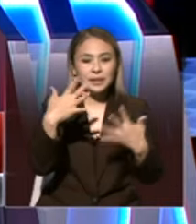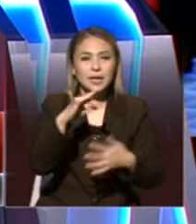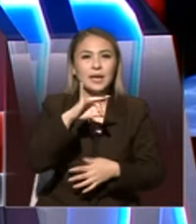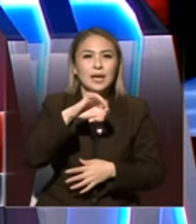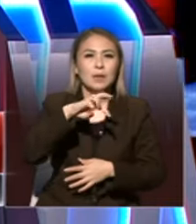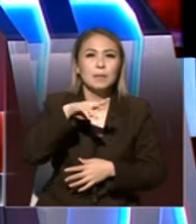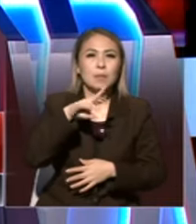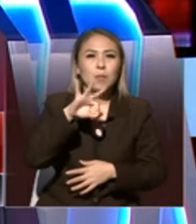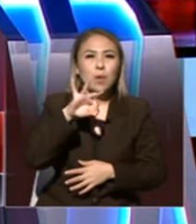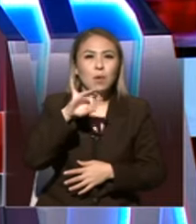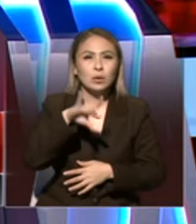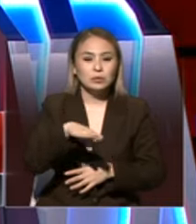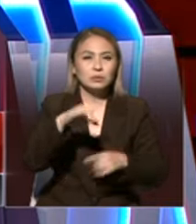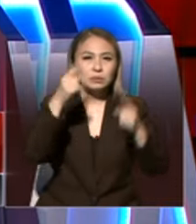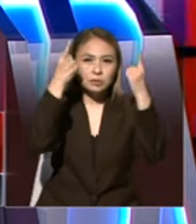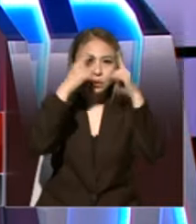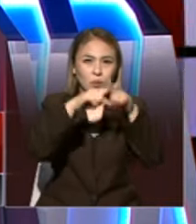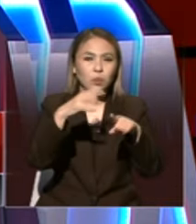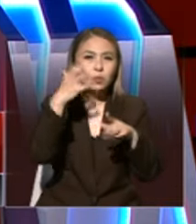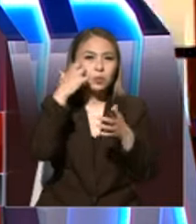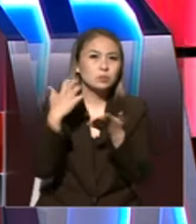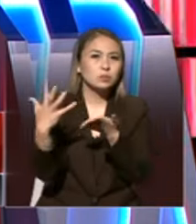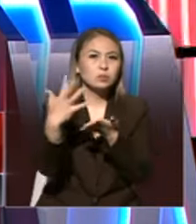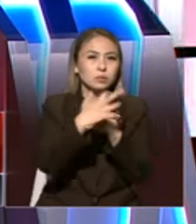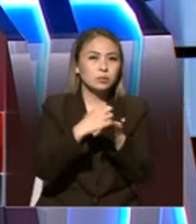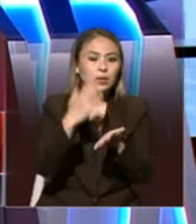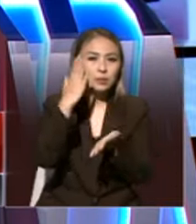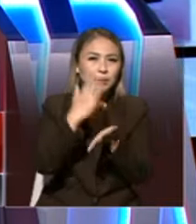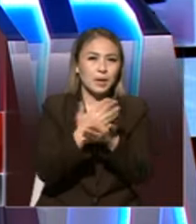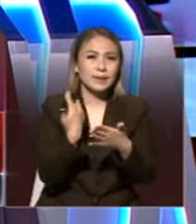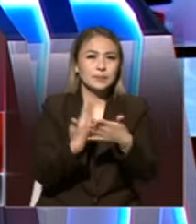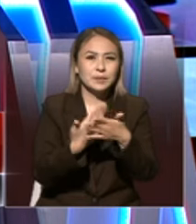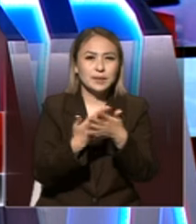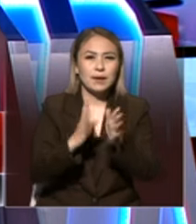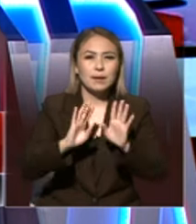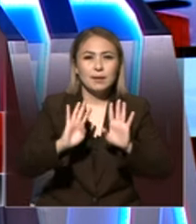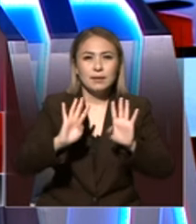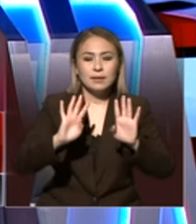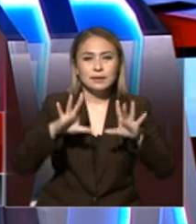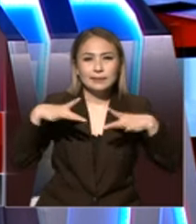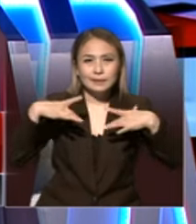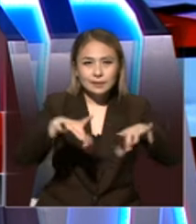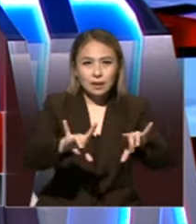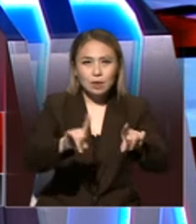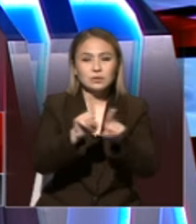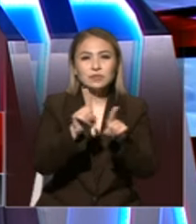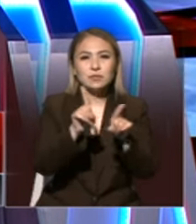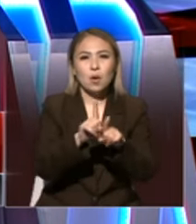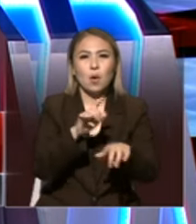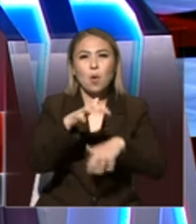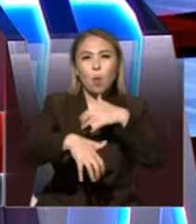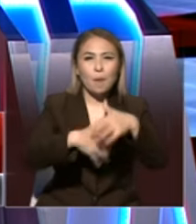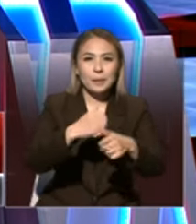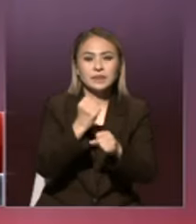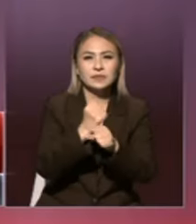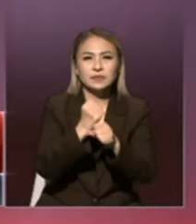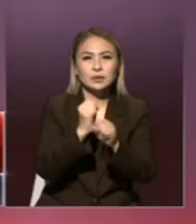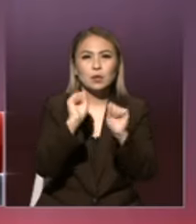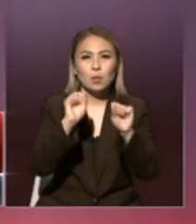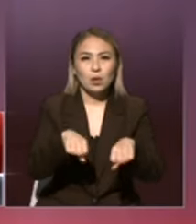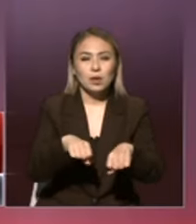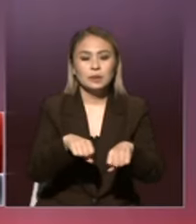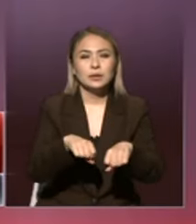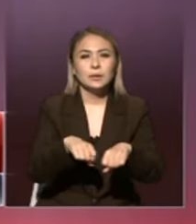Импорттық техникаға утиль алым бар. Утиль алым жалпы мысалы тракторға, сосын астық оратын комбайнға ғана утиль алым